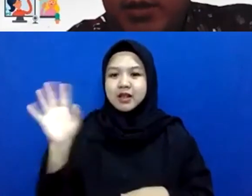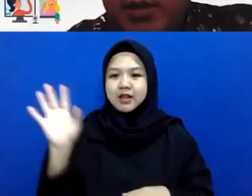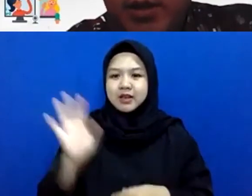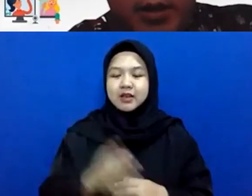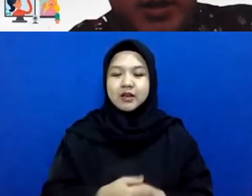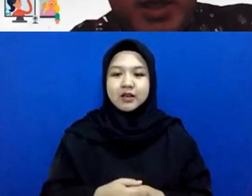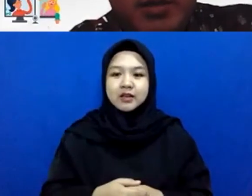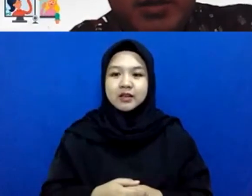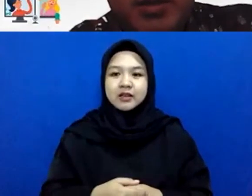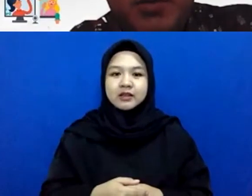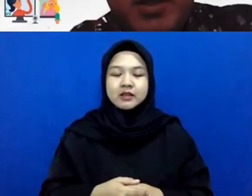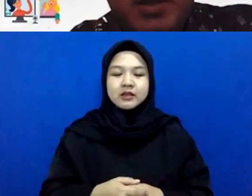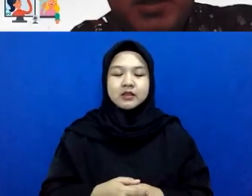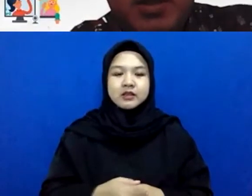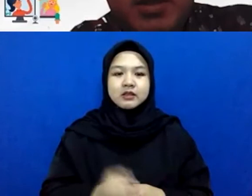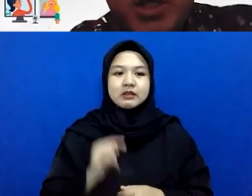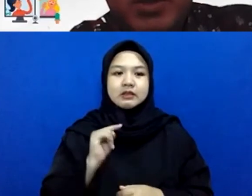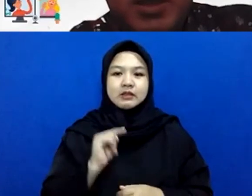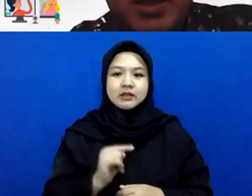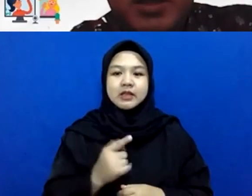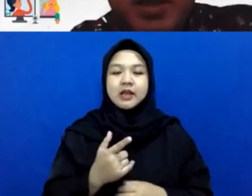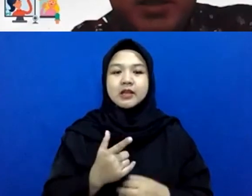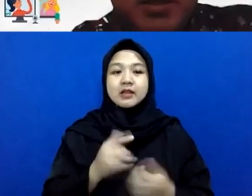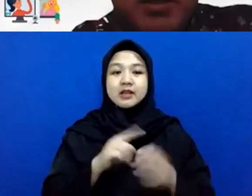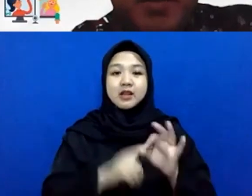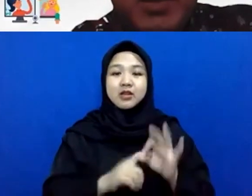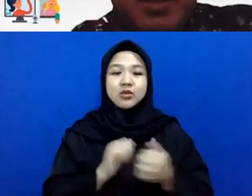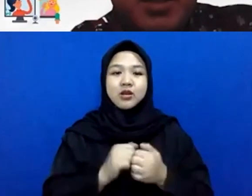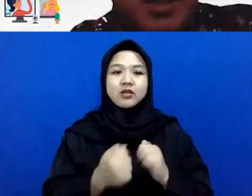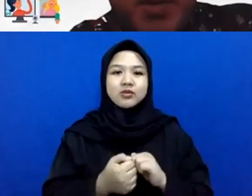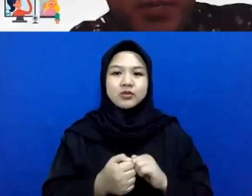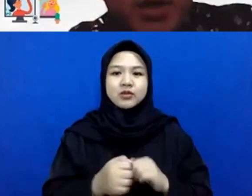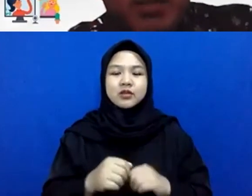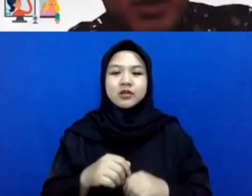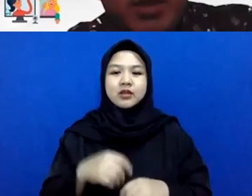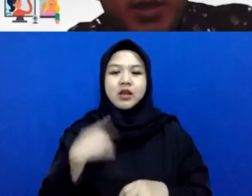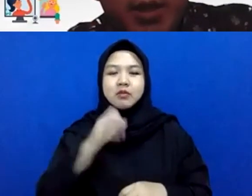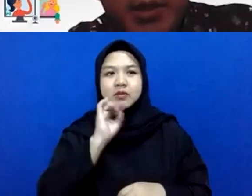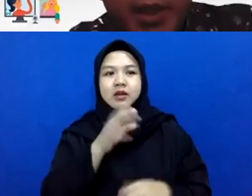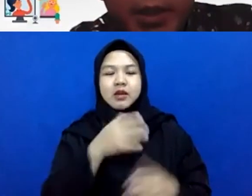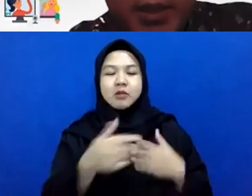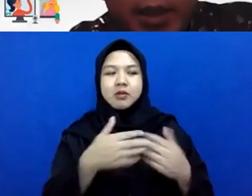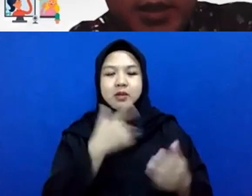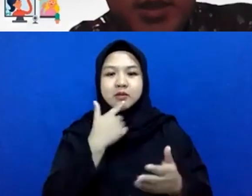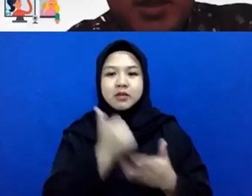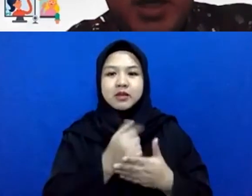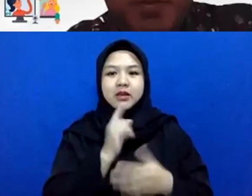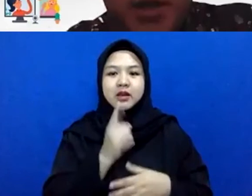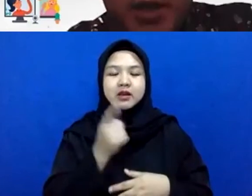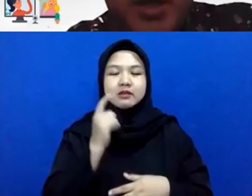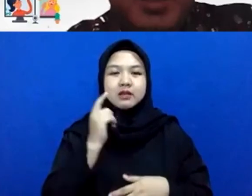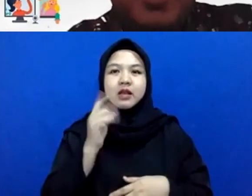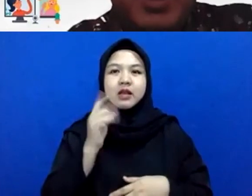Dan ini kan sifatnya kasuistik ya, jadi ya kami sarankan enggak apa-apa, yang penting ada reasoning